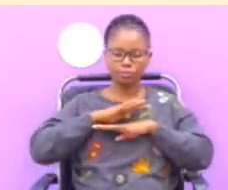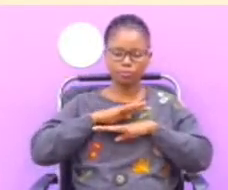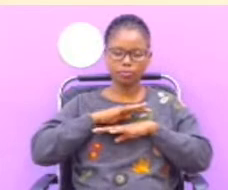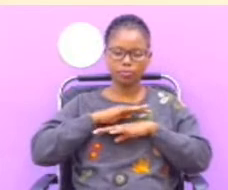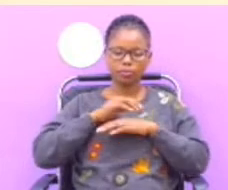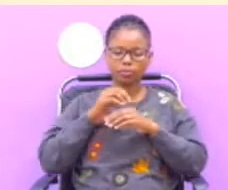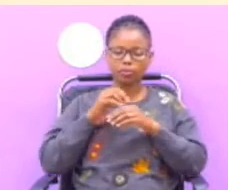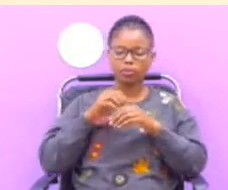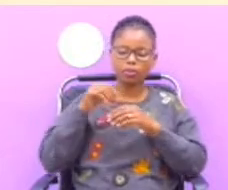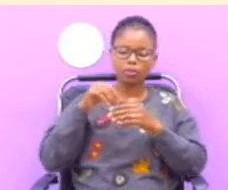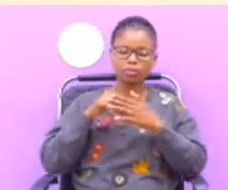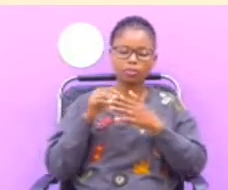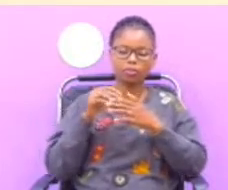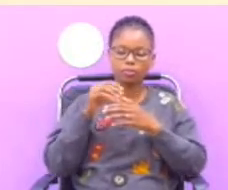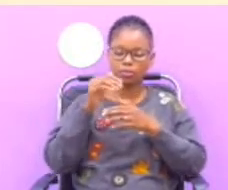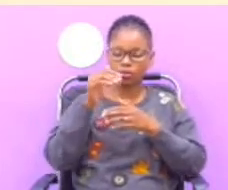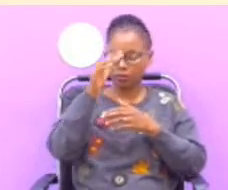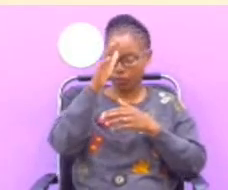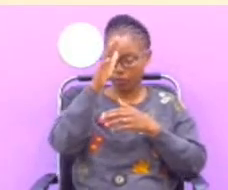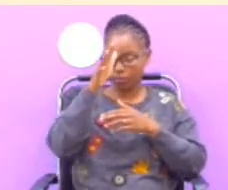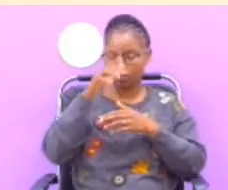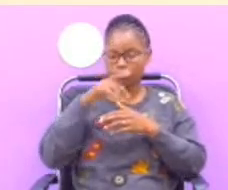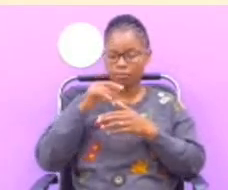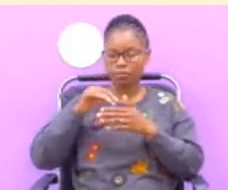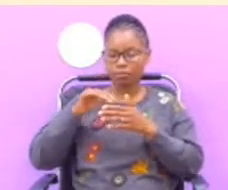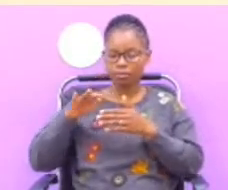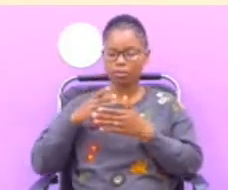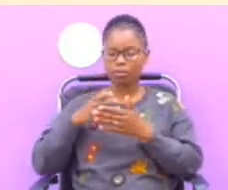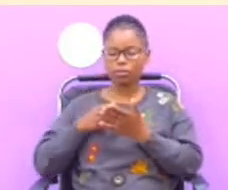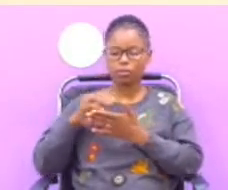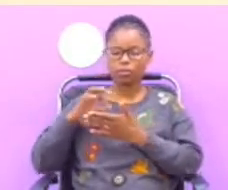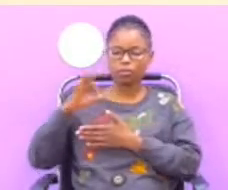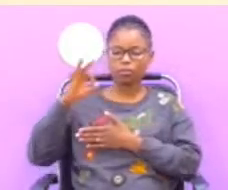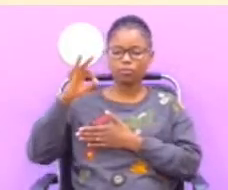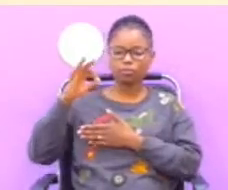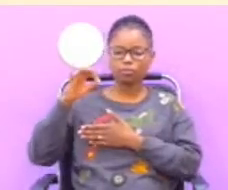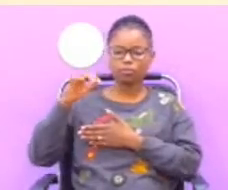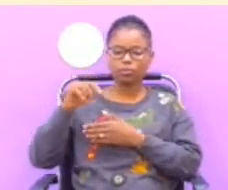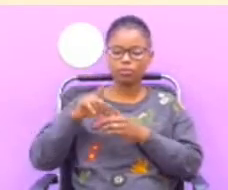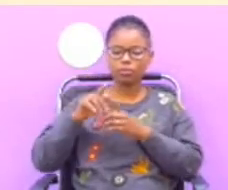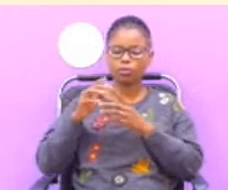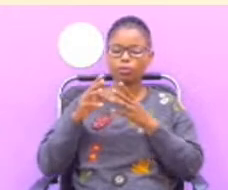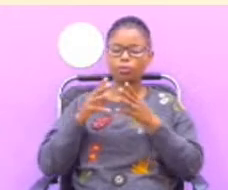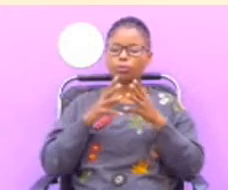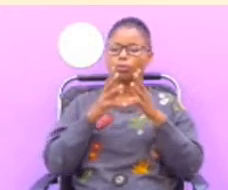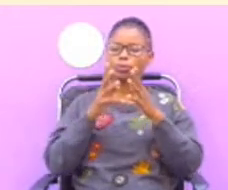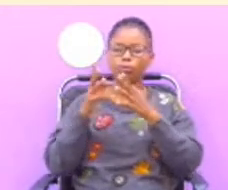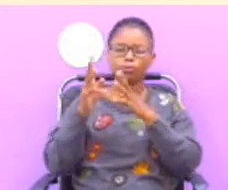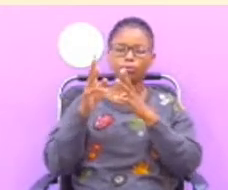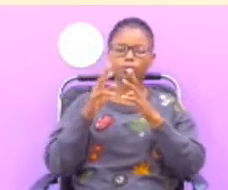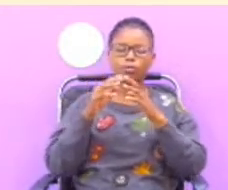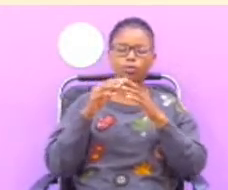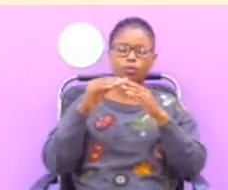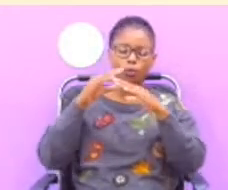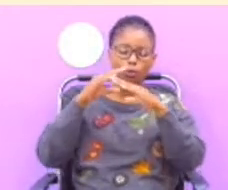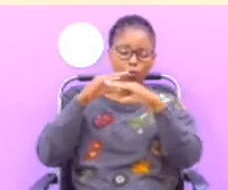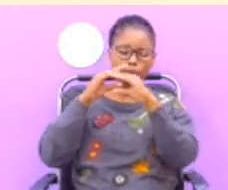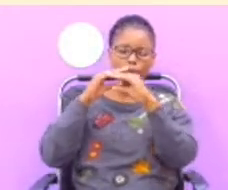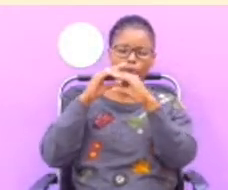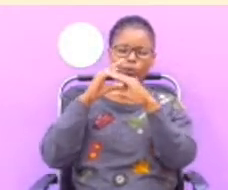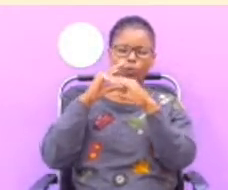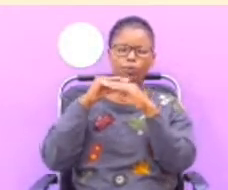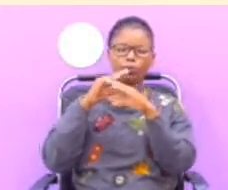Ithe, Ngai Mũriũ na Ngai Roho Mũtheru. Naguo coro ũkĩhuhwo, karumbeta gakĩhuhwo,